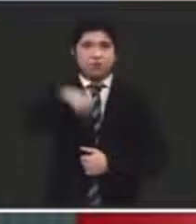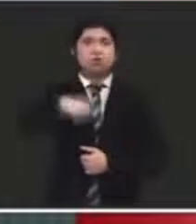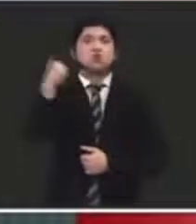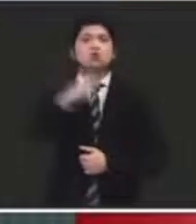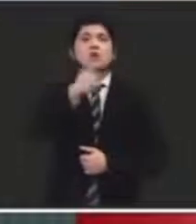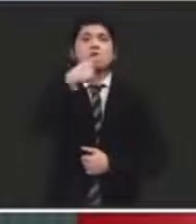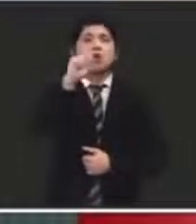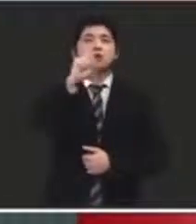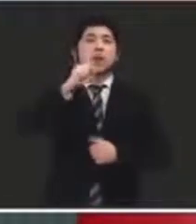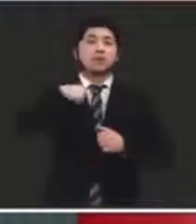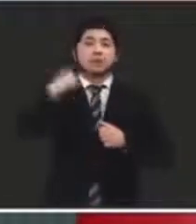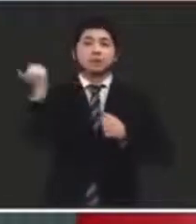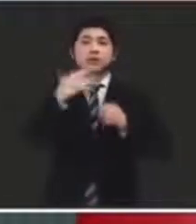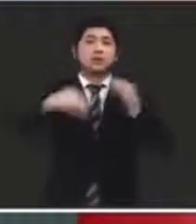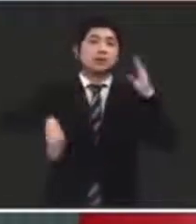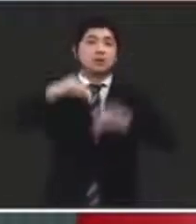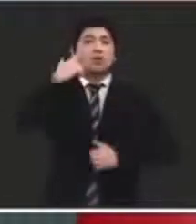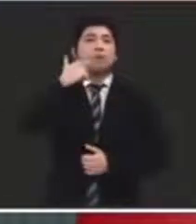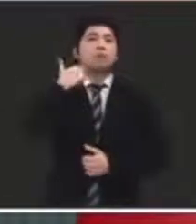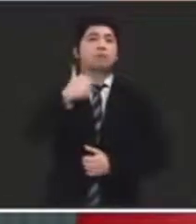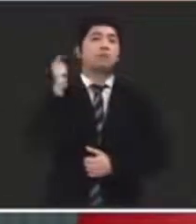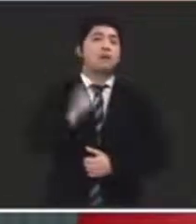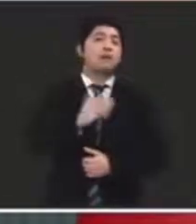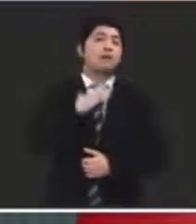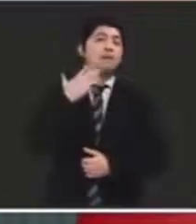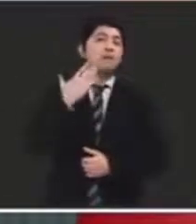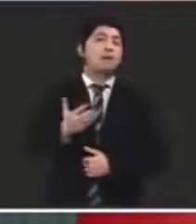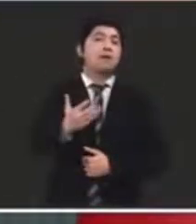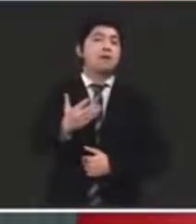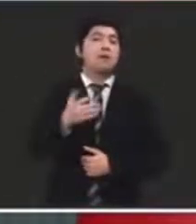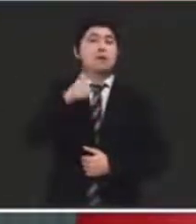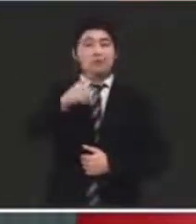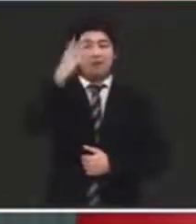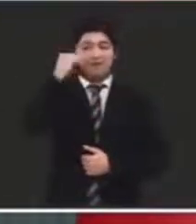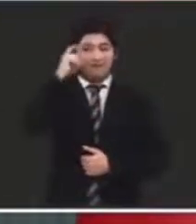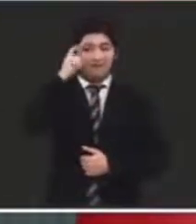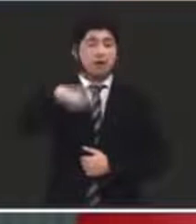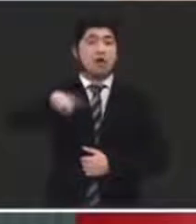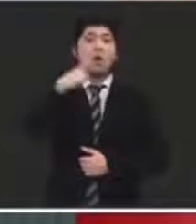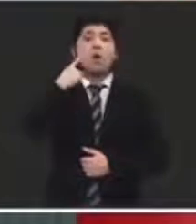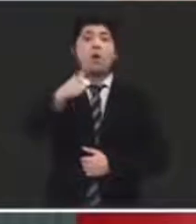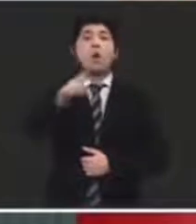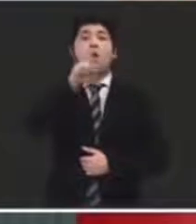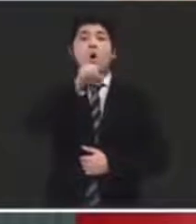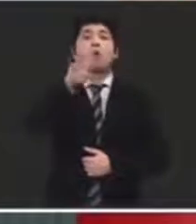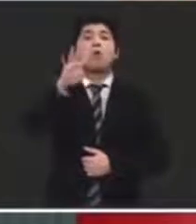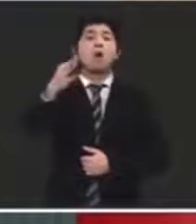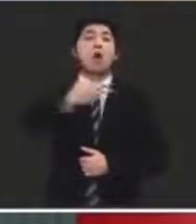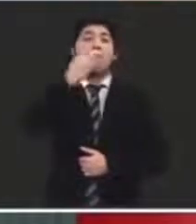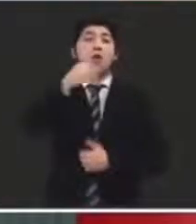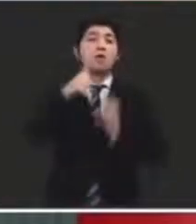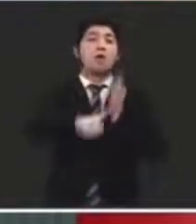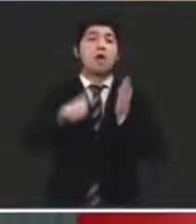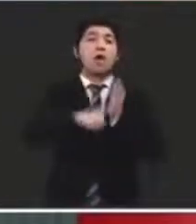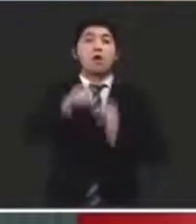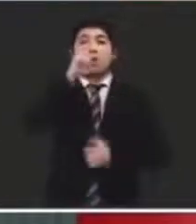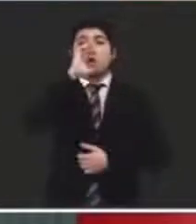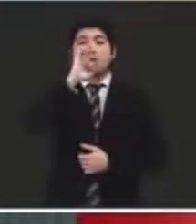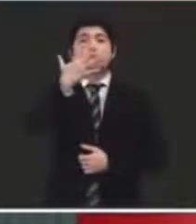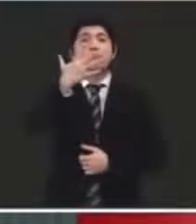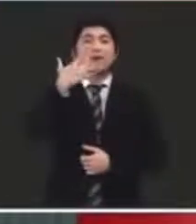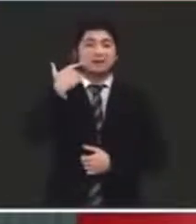%90'lar seviyesine çıkardık bu anlayışla 14 Eylül'de 105